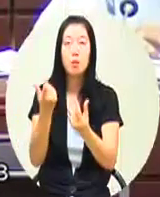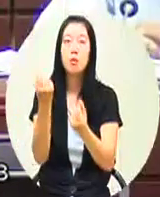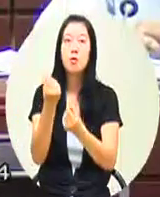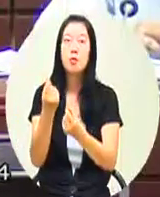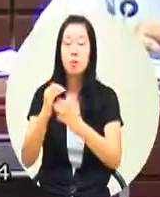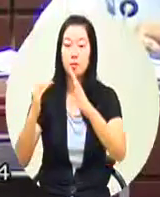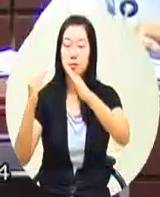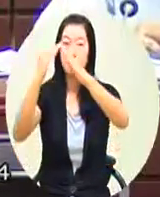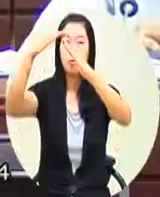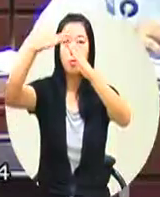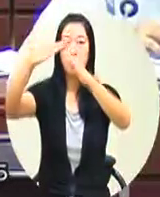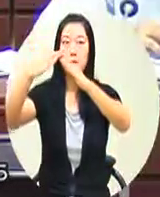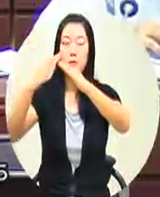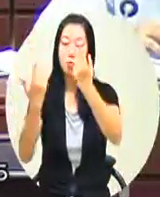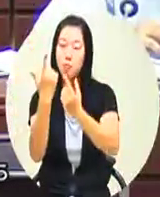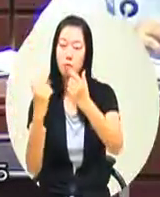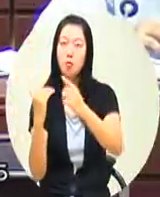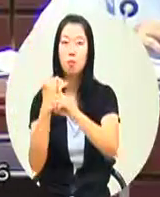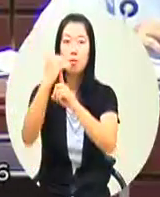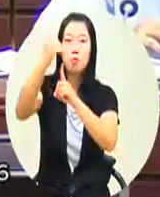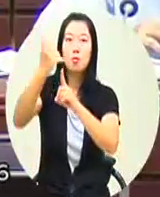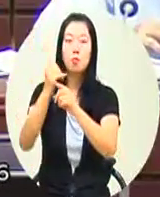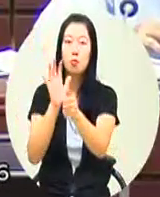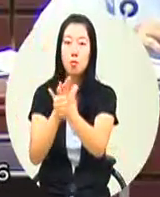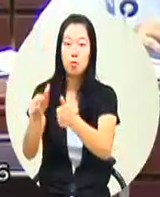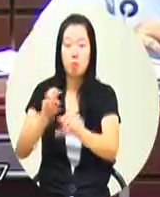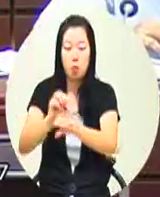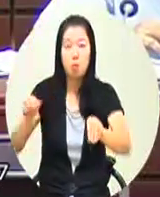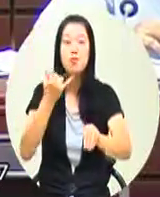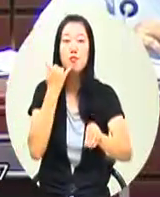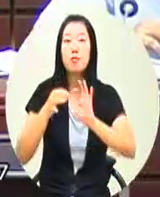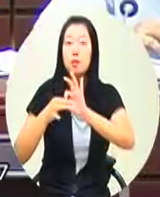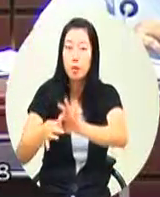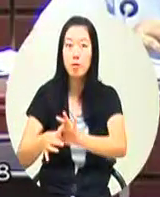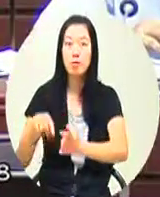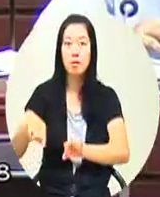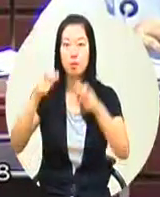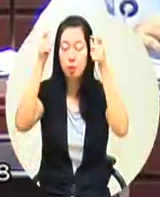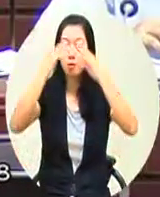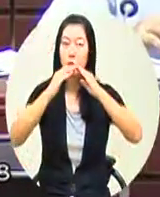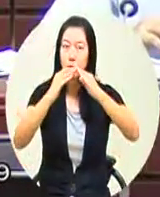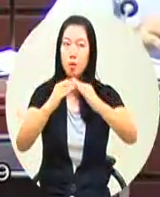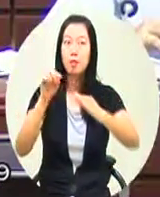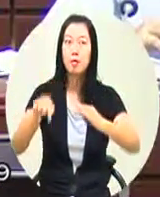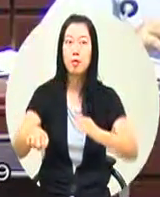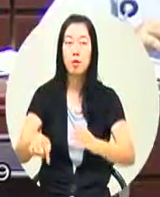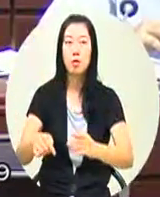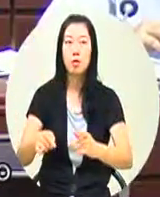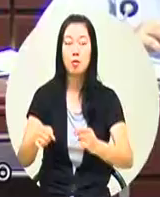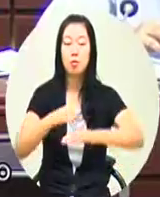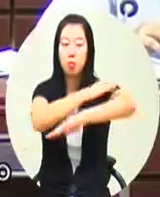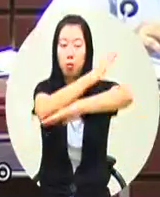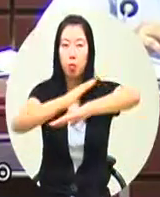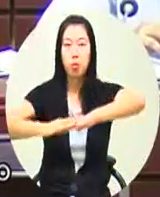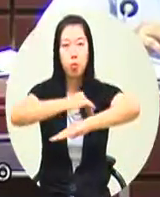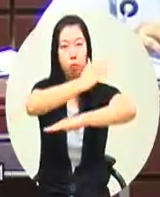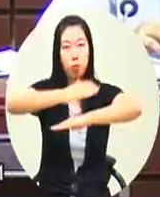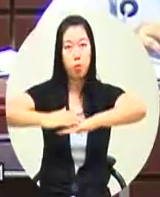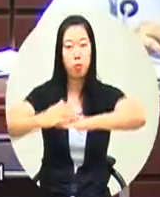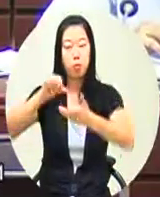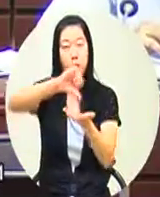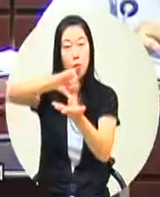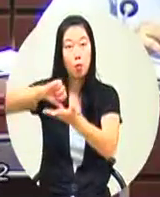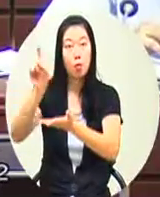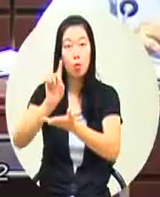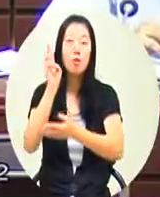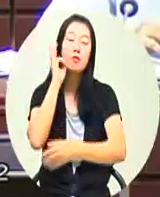较高的。对这块土地可以永续经营的。那以高雄市来讲，有些丘陵地它种的是水果，不属于，